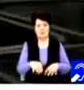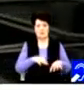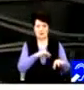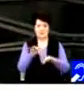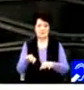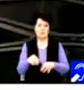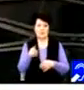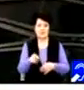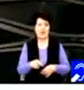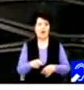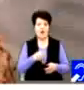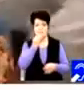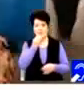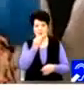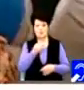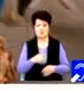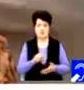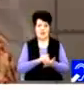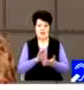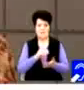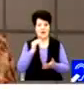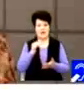transport de produse animale fără acte